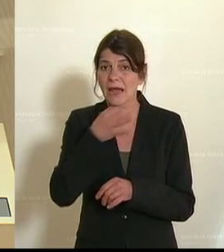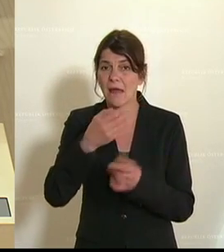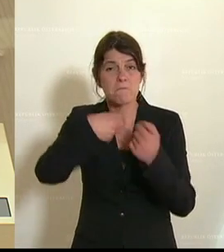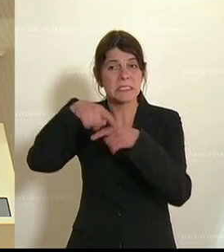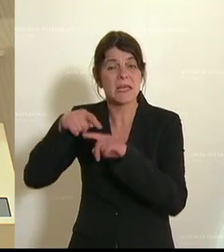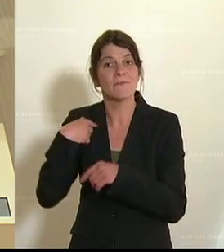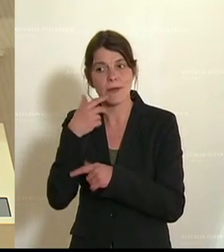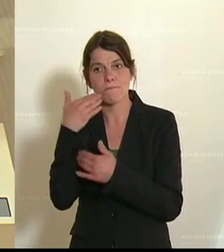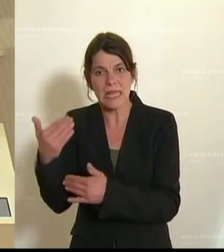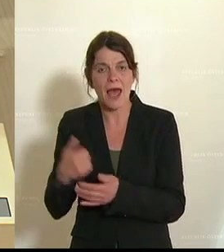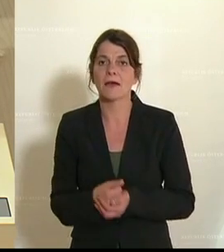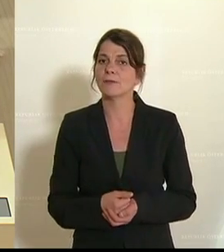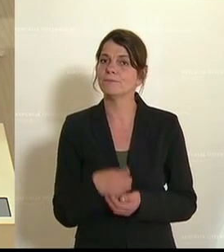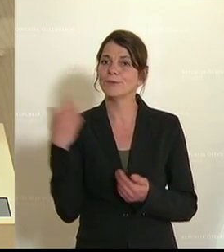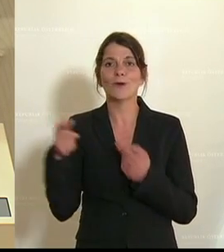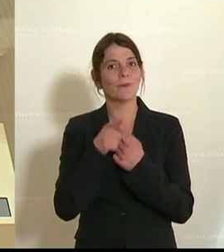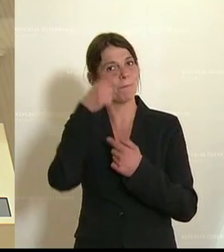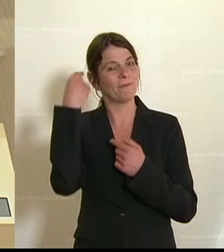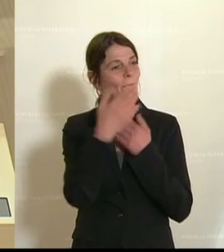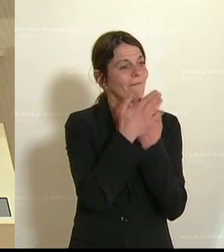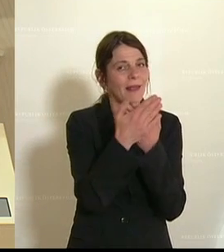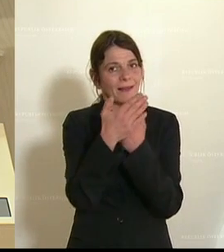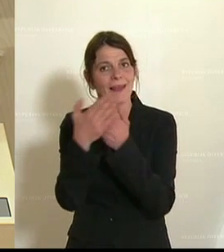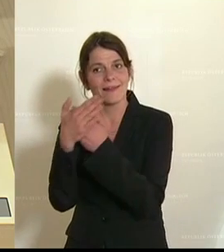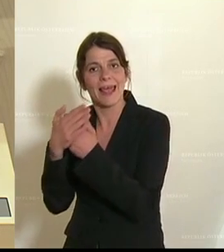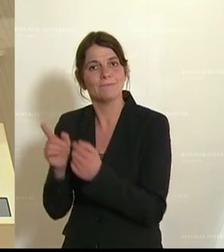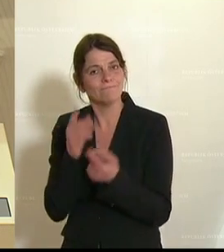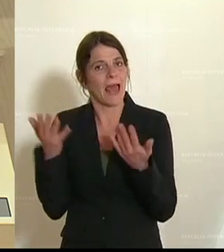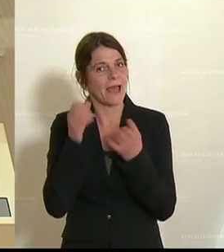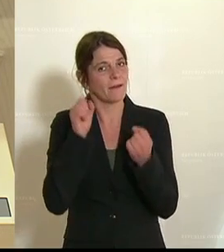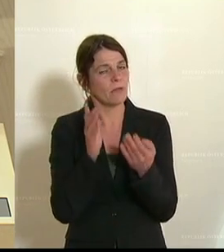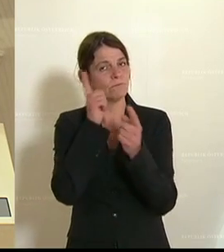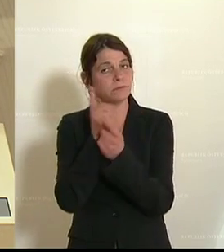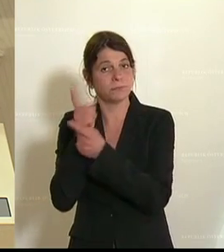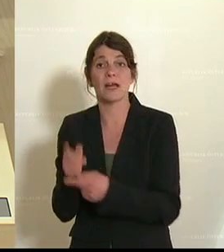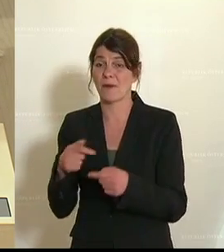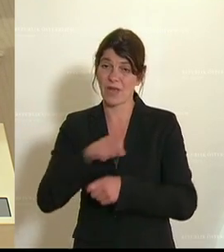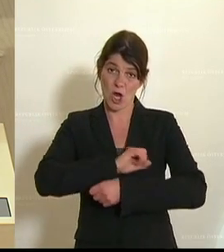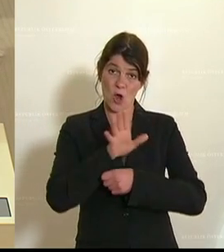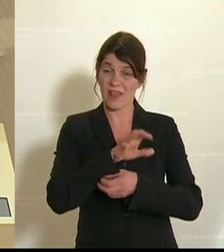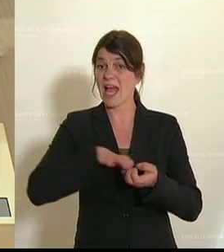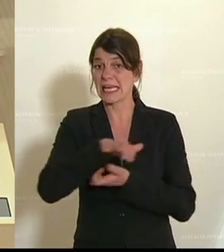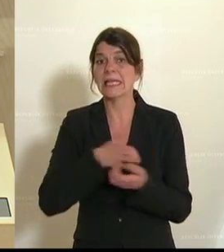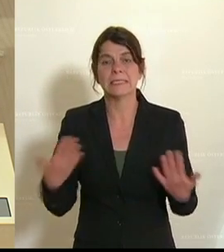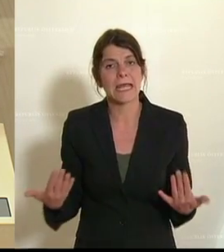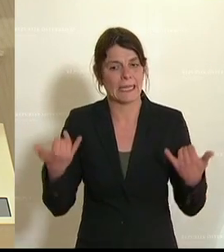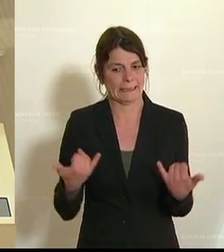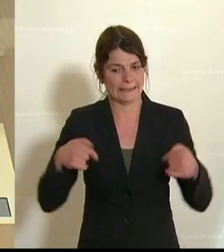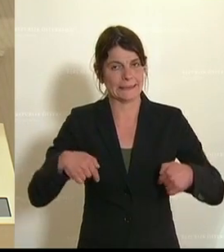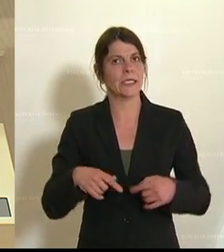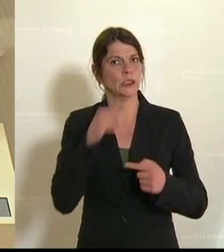Bezirken bedanken, wo sie die Nähe zur Bevölkerung, zu den Menschen gefunden haben. Wegen der Corona-Krise sind